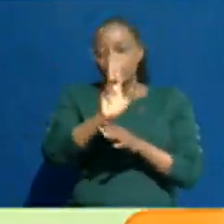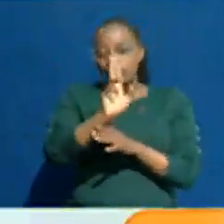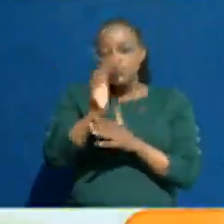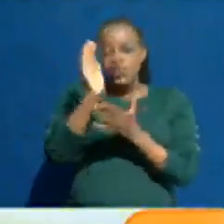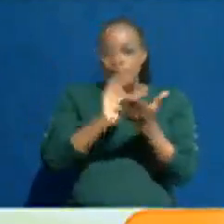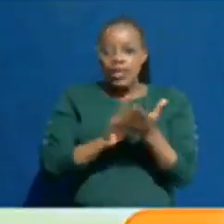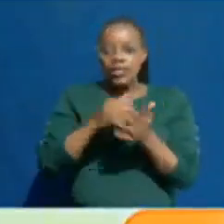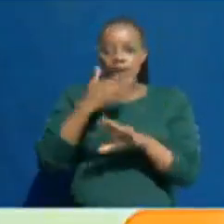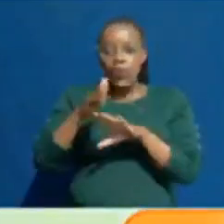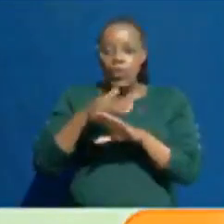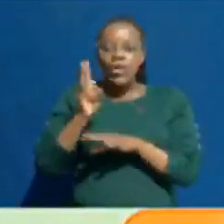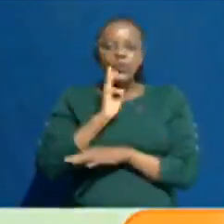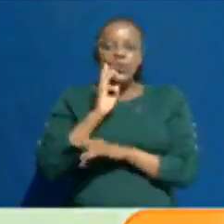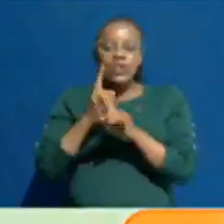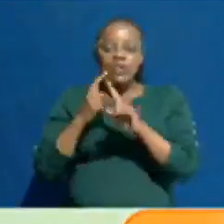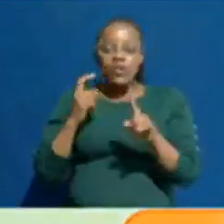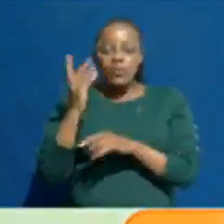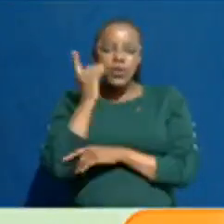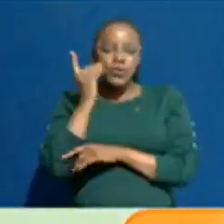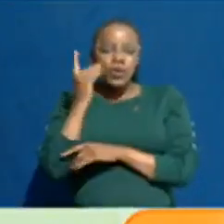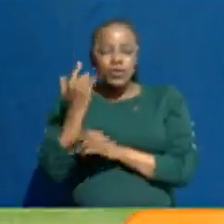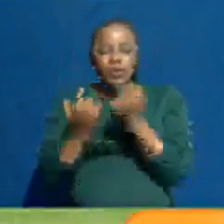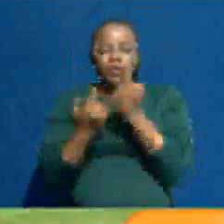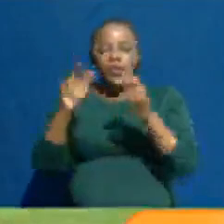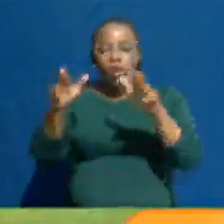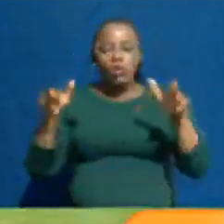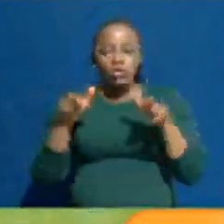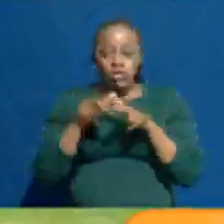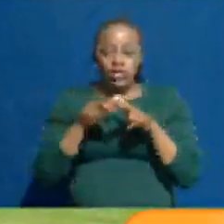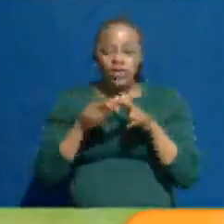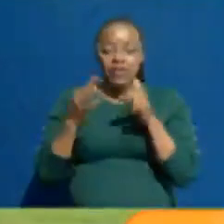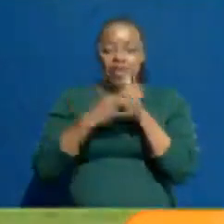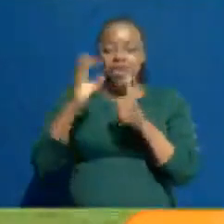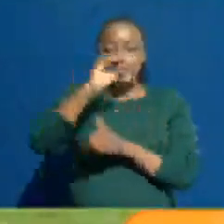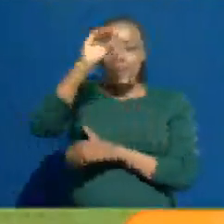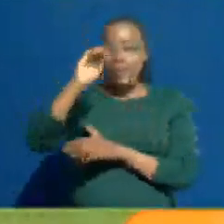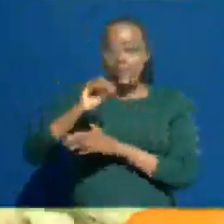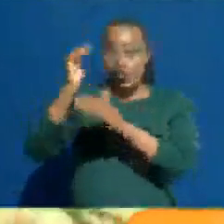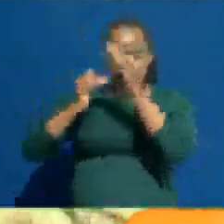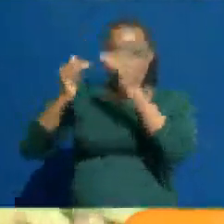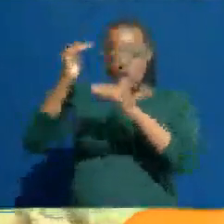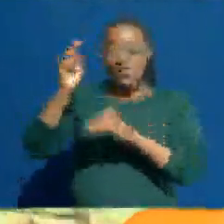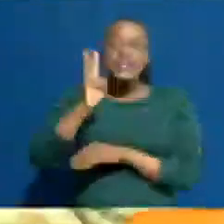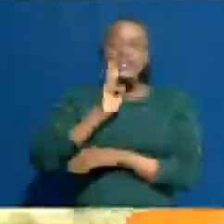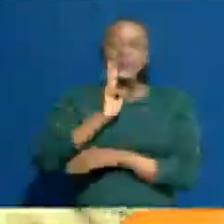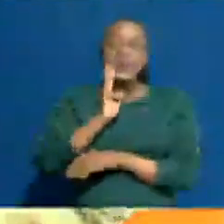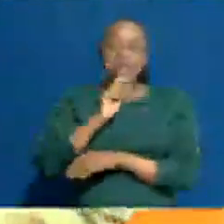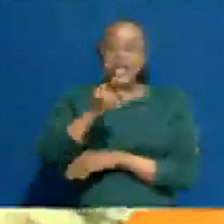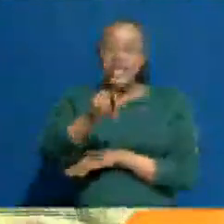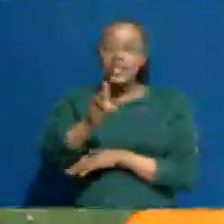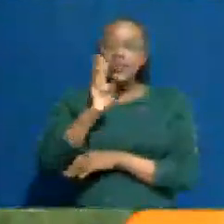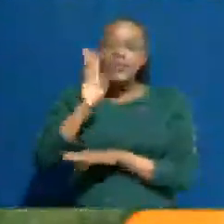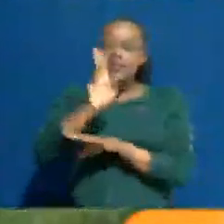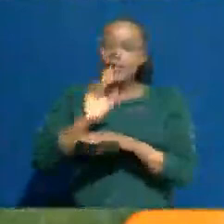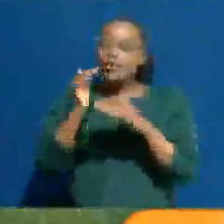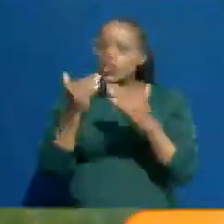wastewater from the hostels, from the kitchen. We recycle about 80% of the university water. Haya maji tunaitumia